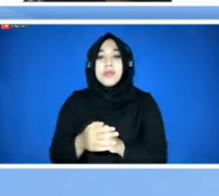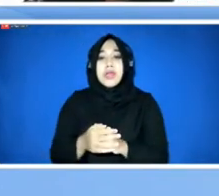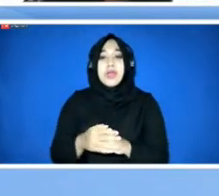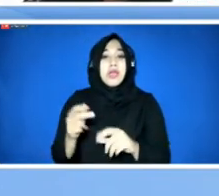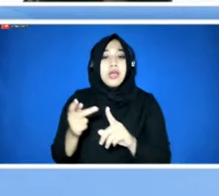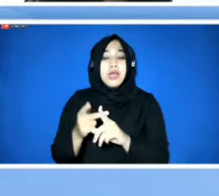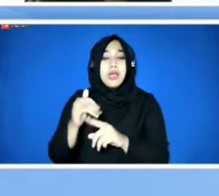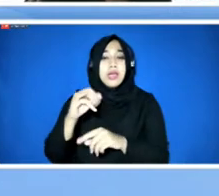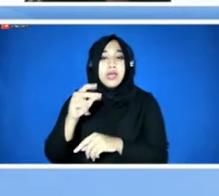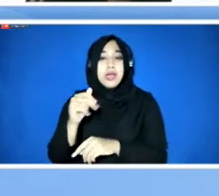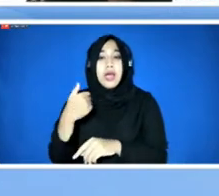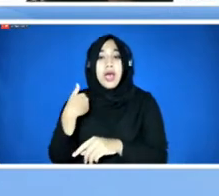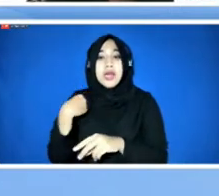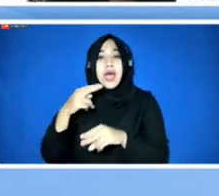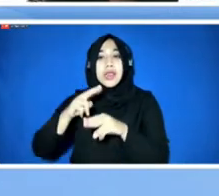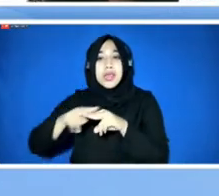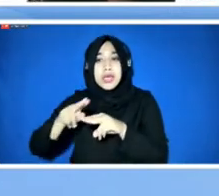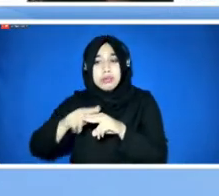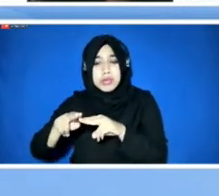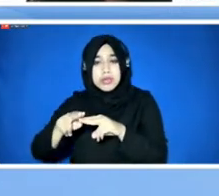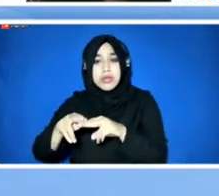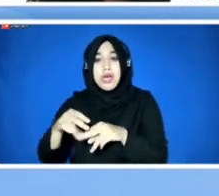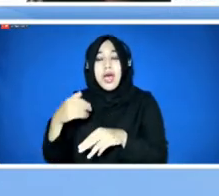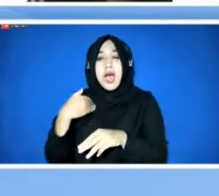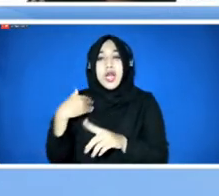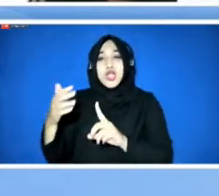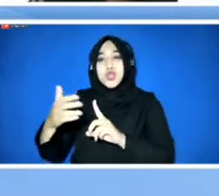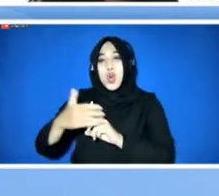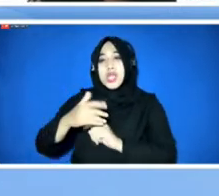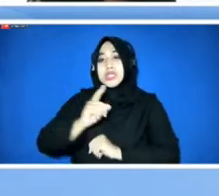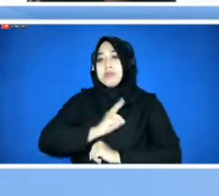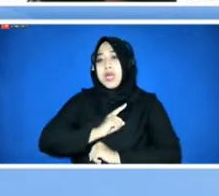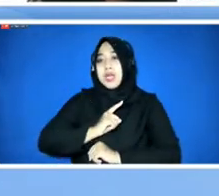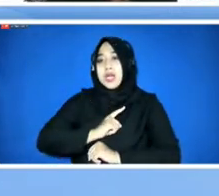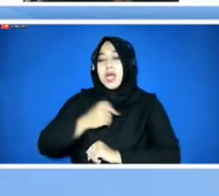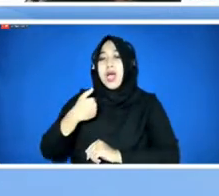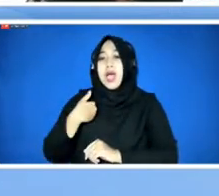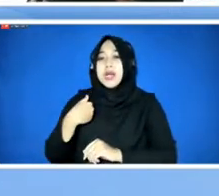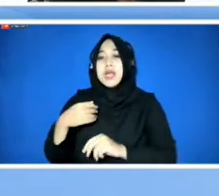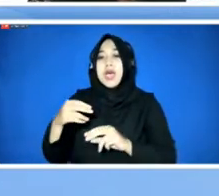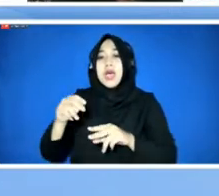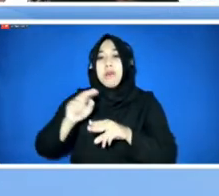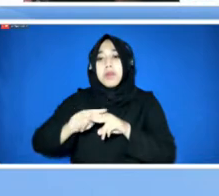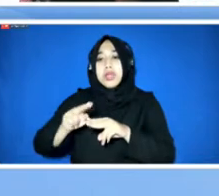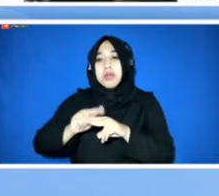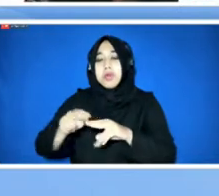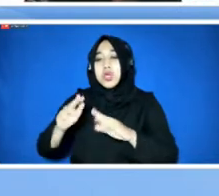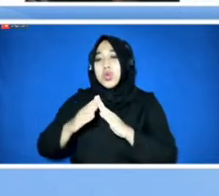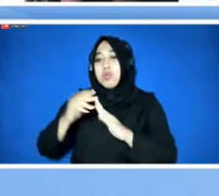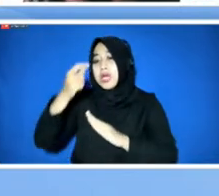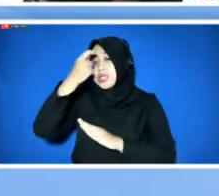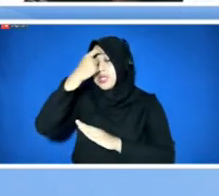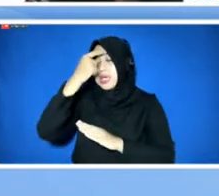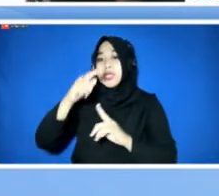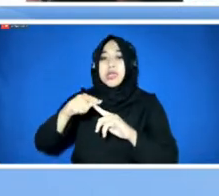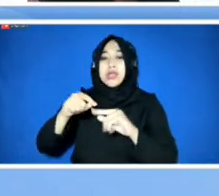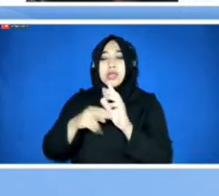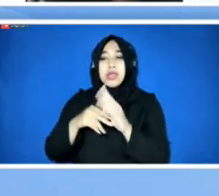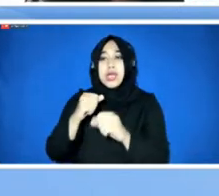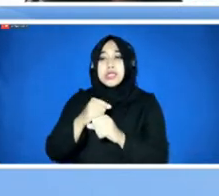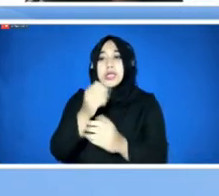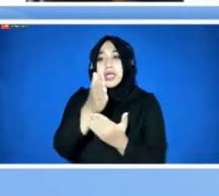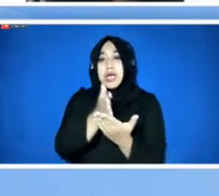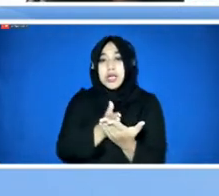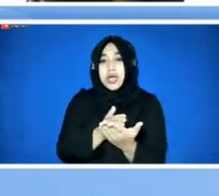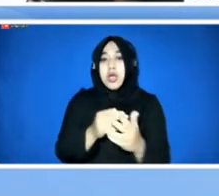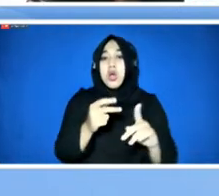lagi, ada treatment, di mana ada isolasi mandiri, dan juga ada treatment di RS, dan juga termasuk testing, itu juga sudah di tengah-tengah ya, antara